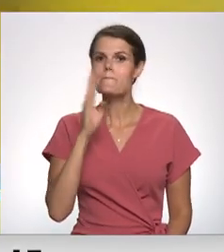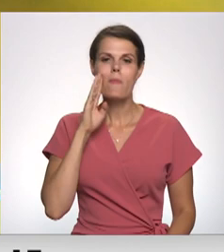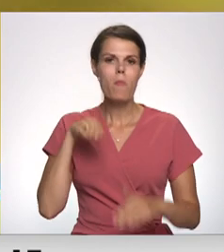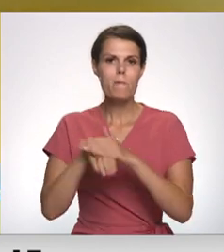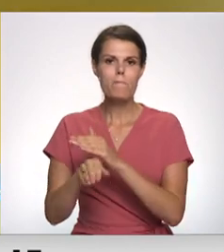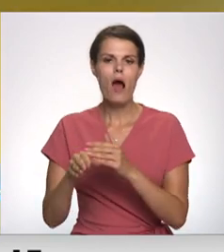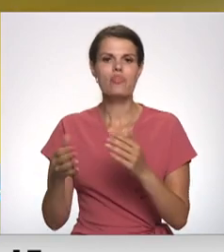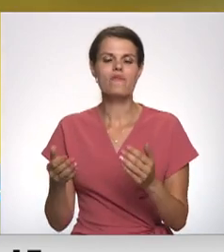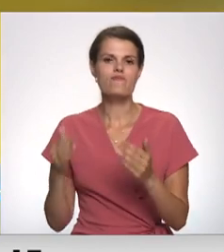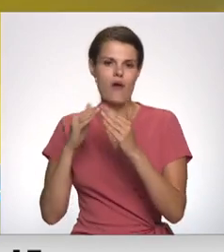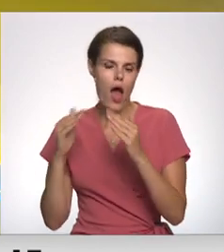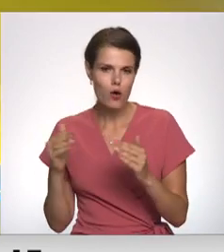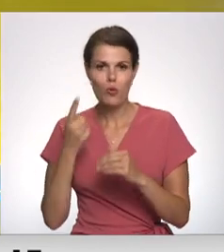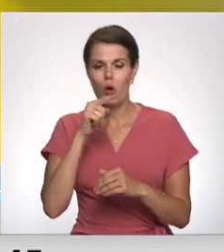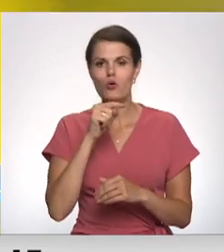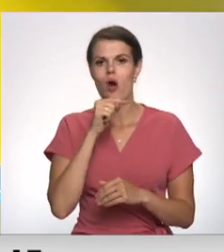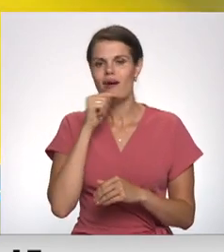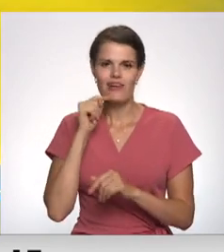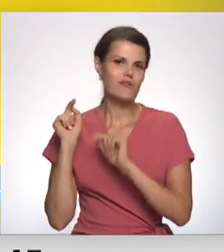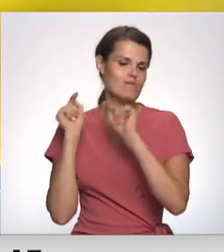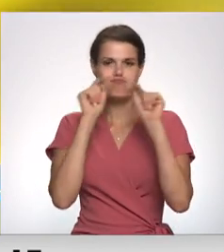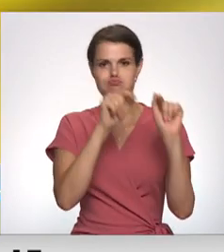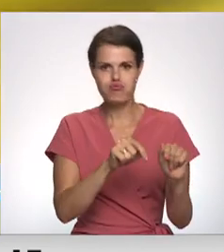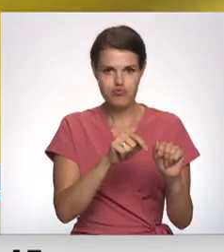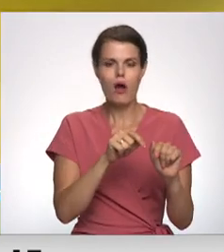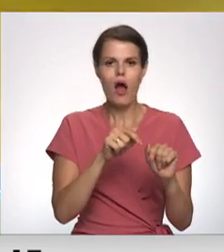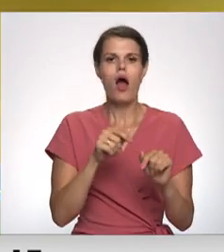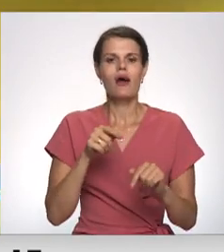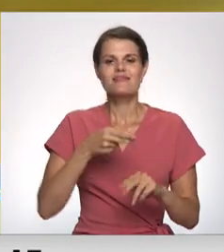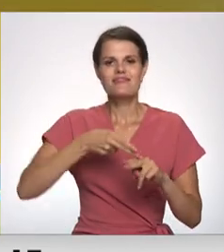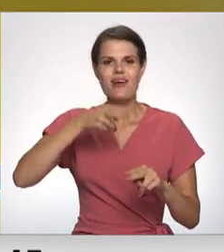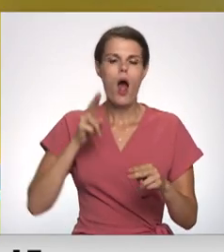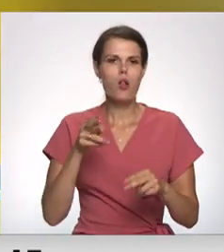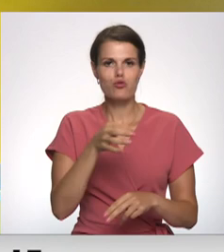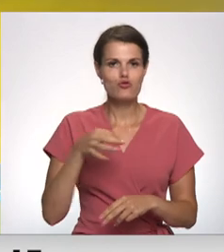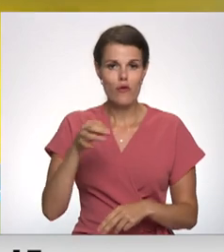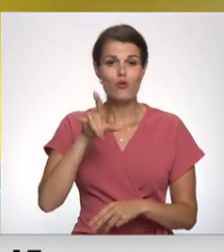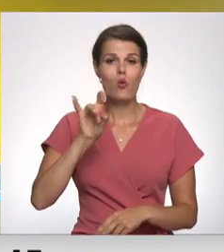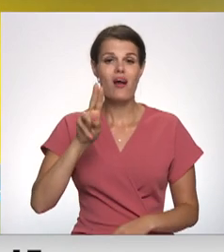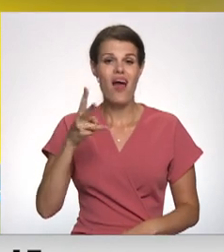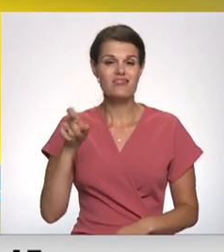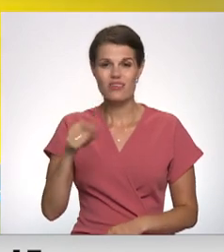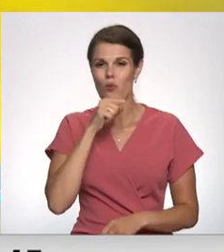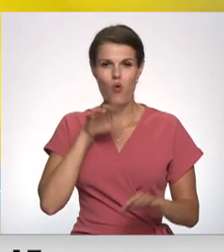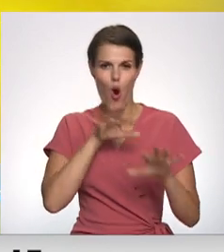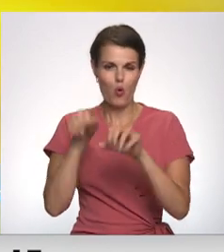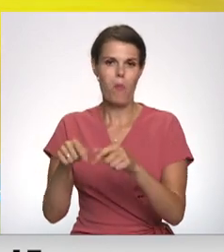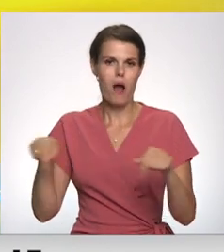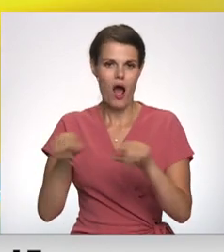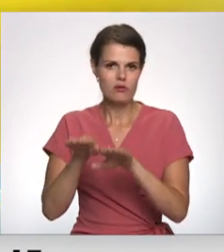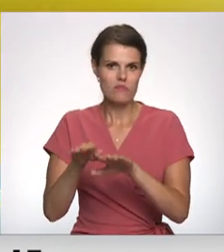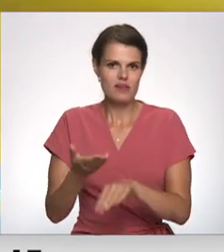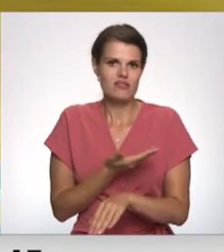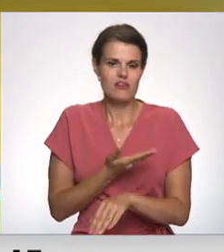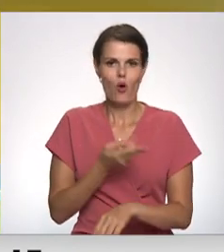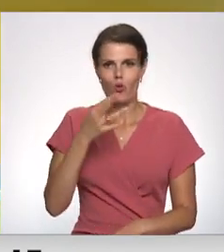no Krievijas izraisītā kara ir raduši saldus novada kalnos. Viņi ir no Luhanskas apgabala, kur Krievijas okupācijā dzīvojuši jau